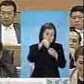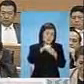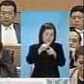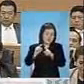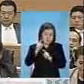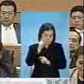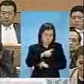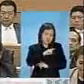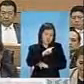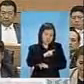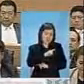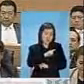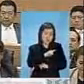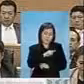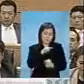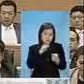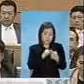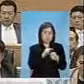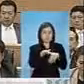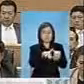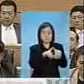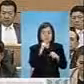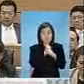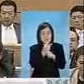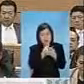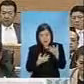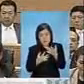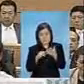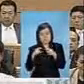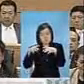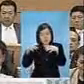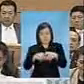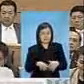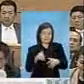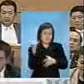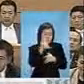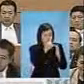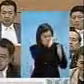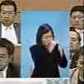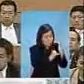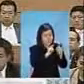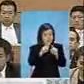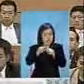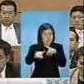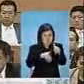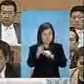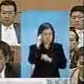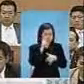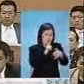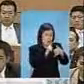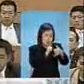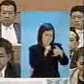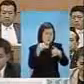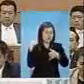าชนมาทำบทบาทอะไรไม่เข้าท่าไม่เข้าทางกลับไปพื้นที่ประชาชนเขาก็มาสัมผัสได้ต่อว่า